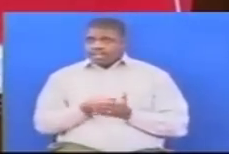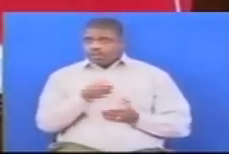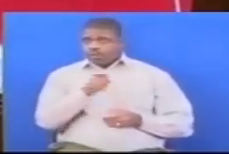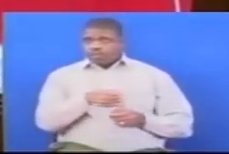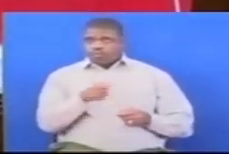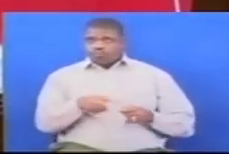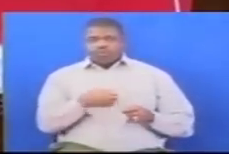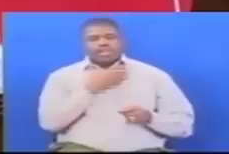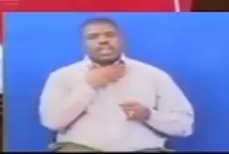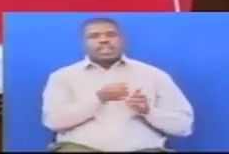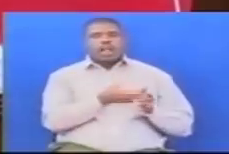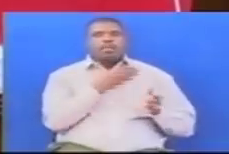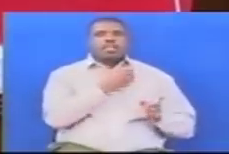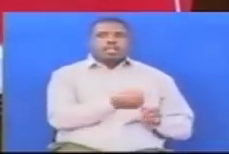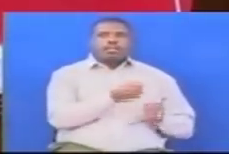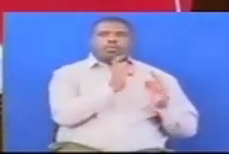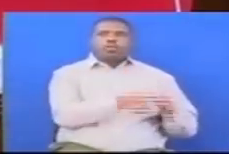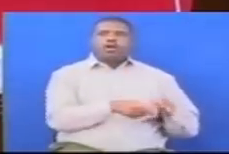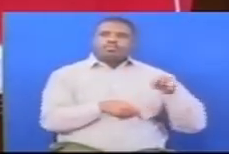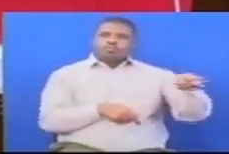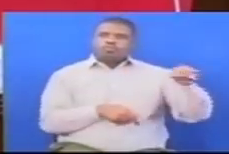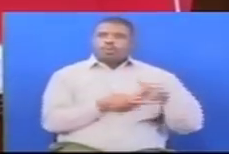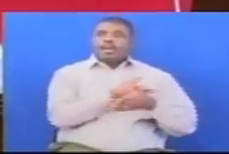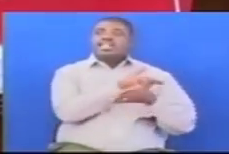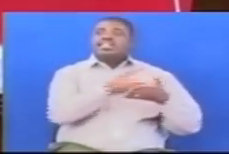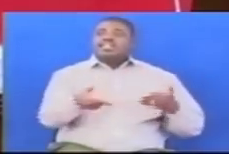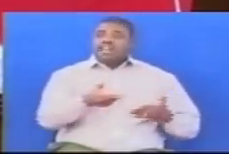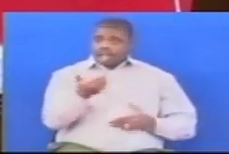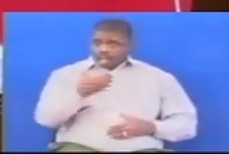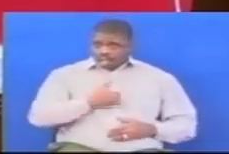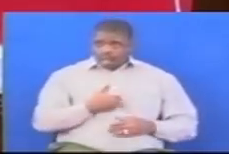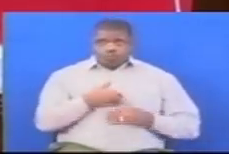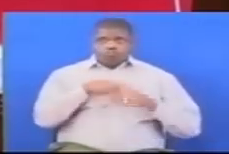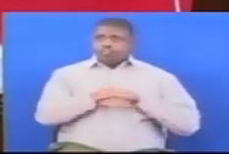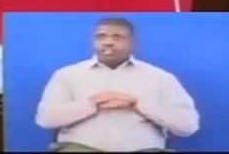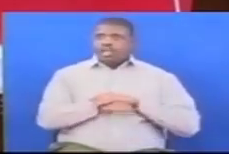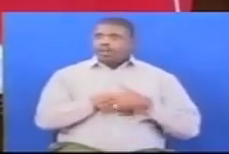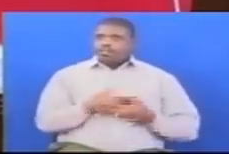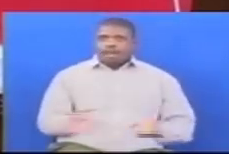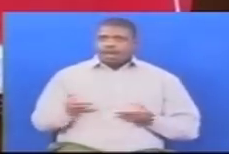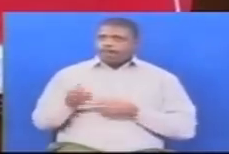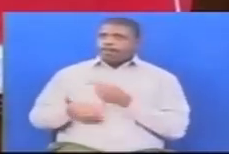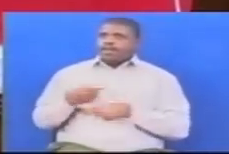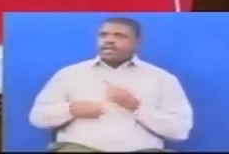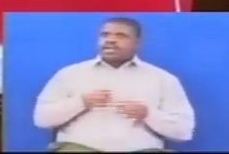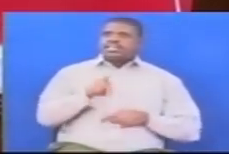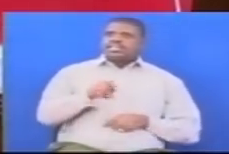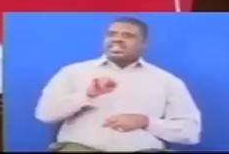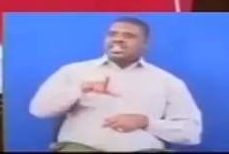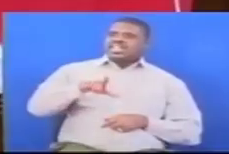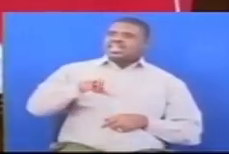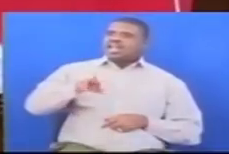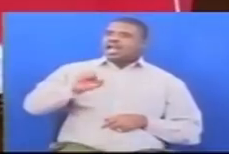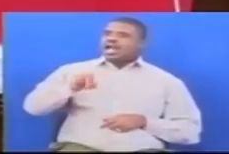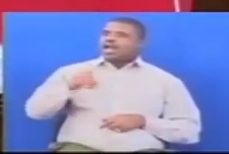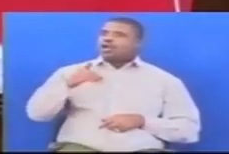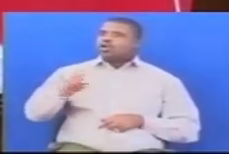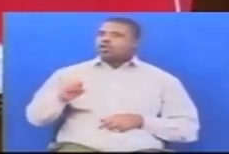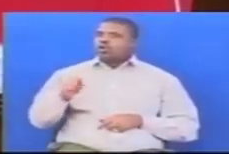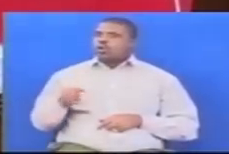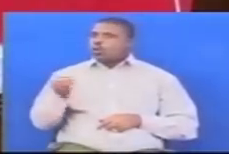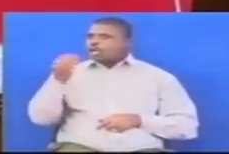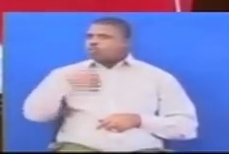ile utamatamaa. Wako kwa majina. Hakuna kufichika. Mradi wa maji Kirando kabla hujakuwa waziri,